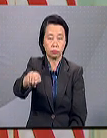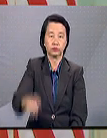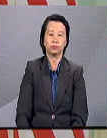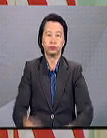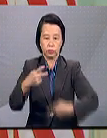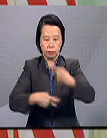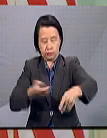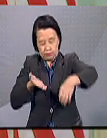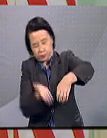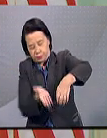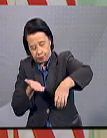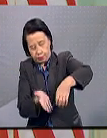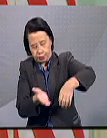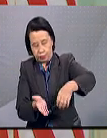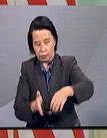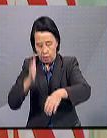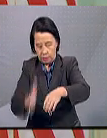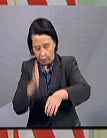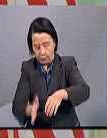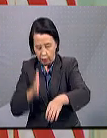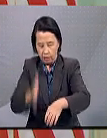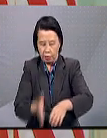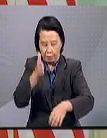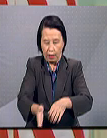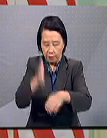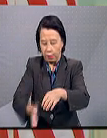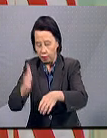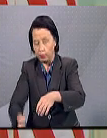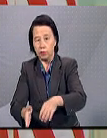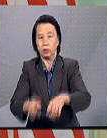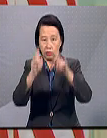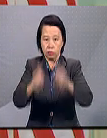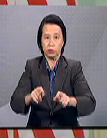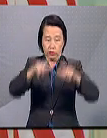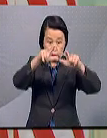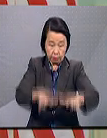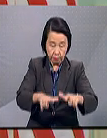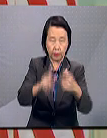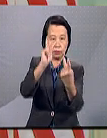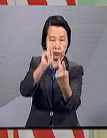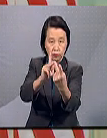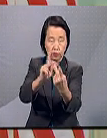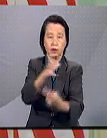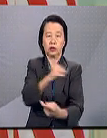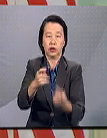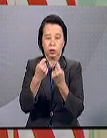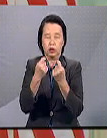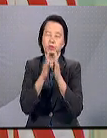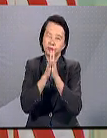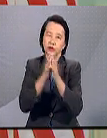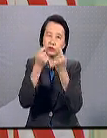Proses melapah dan keratan pembahagian daging korban hendaklah di tempat yang sesuai dan cuba